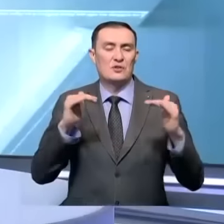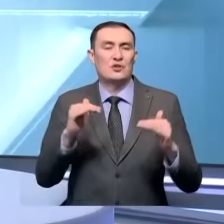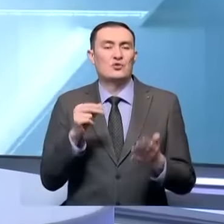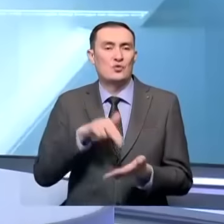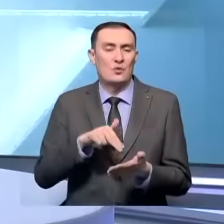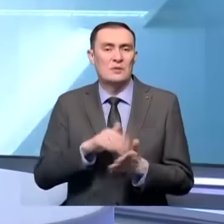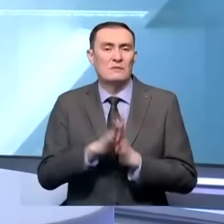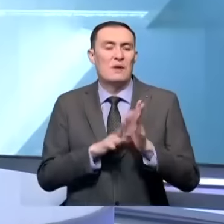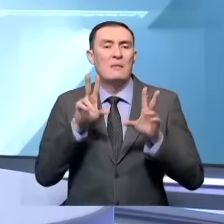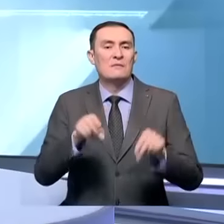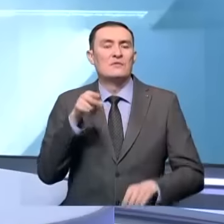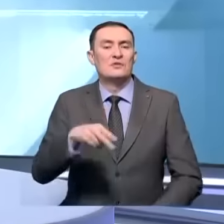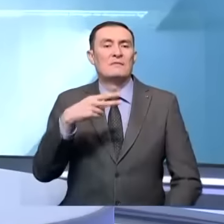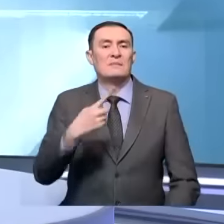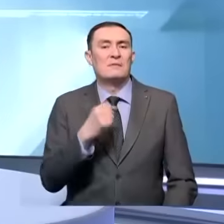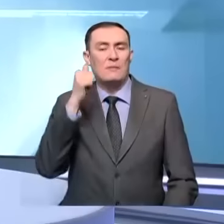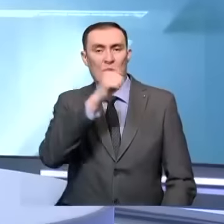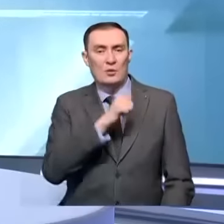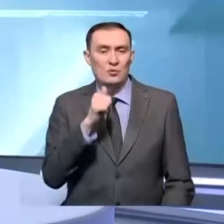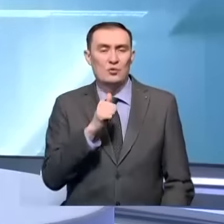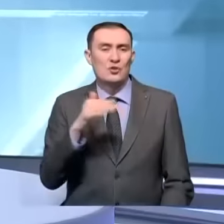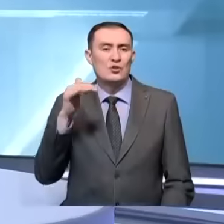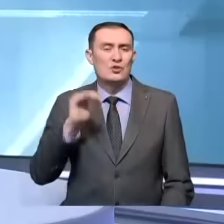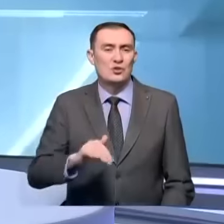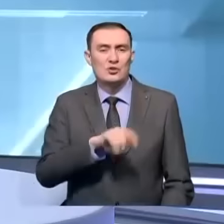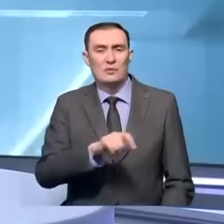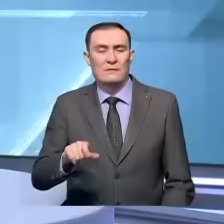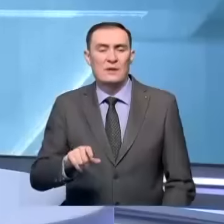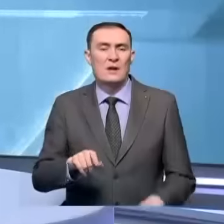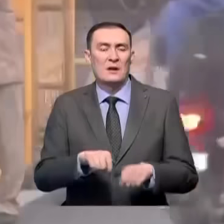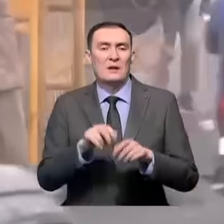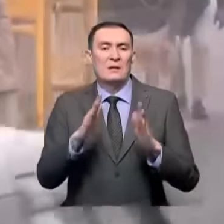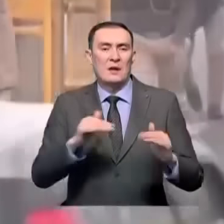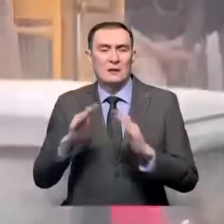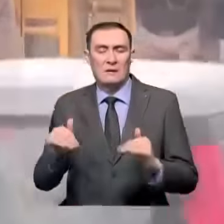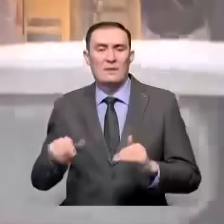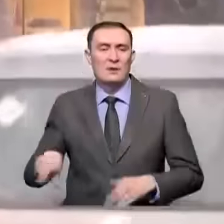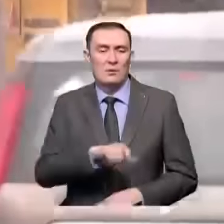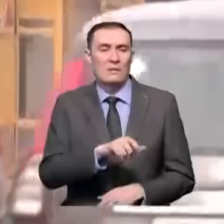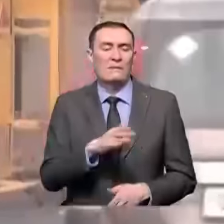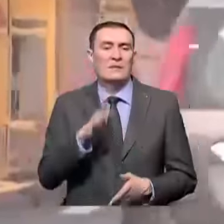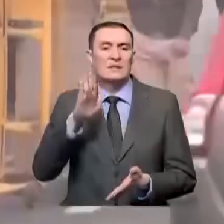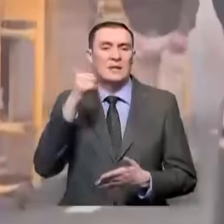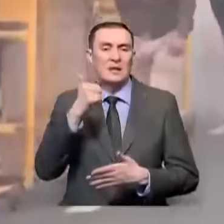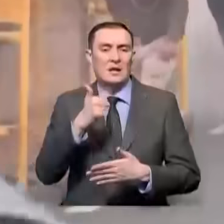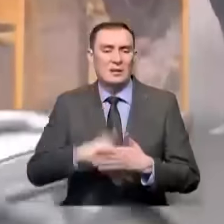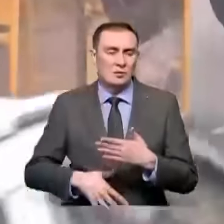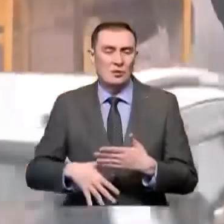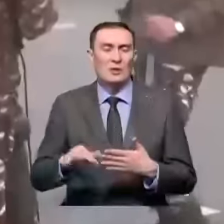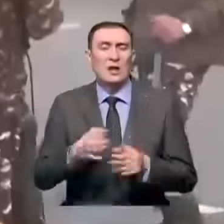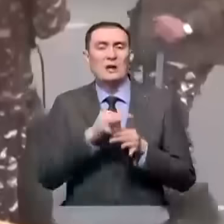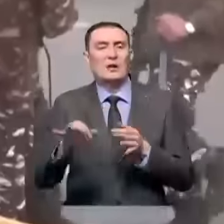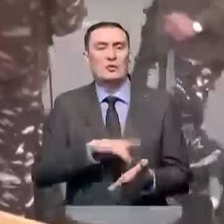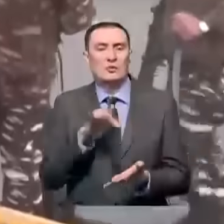урожай, обещанного им в 2021 году. Тысячи аграриев разбили лагеря на основных магистралях, ведущих в столицу страны. На